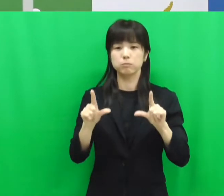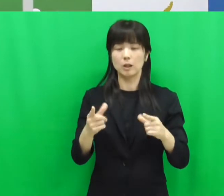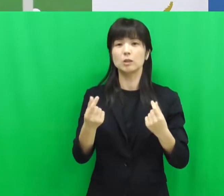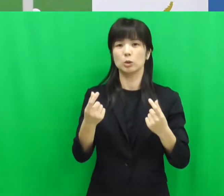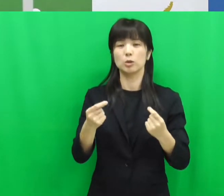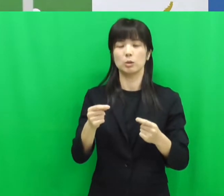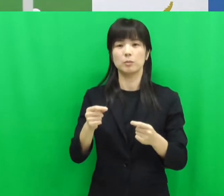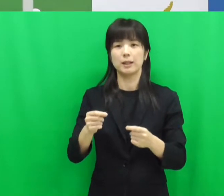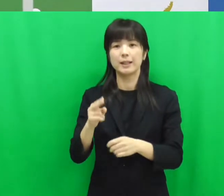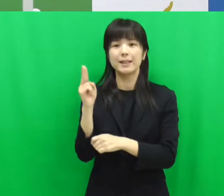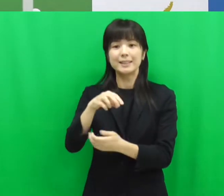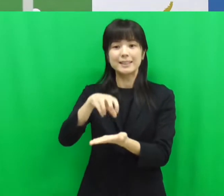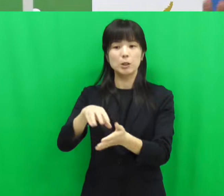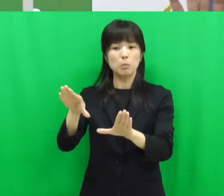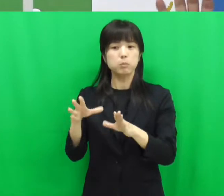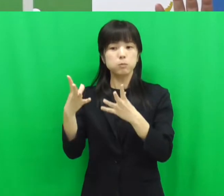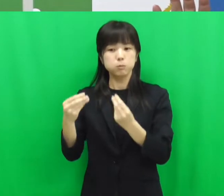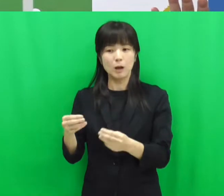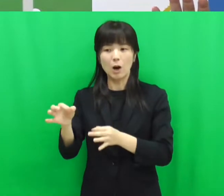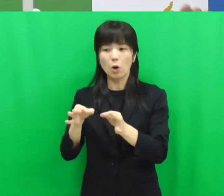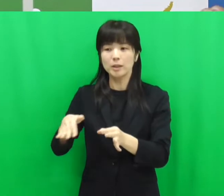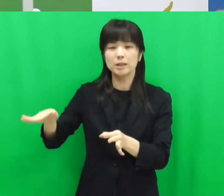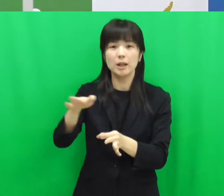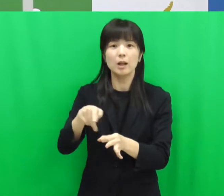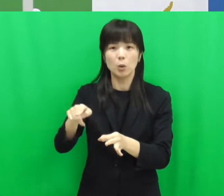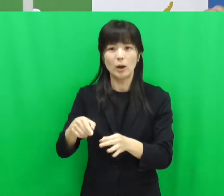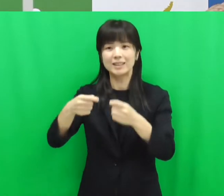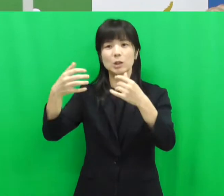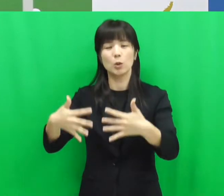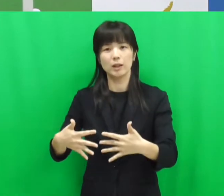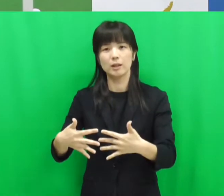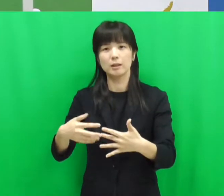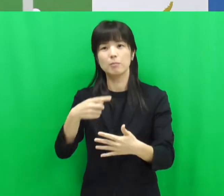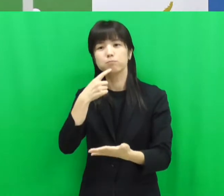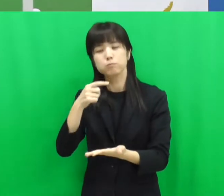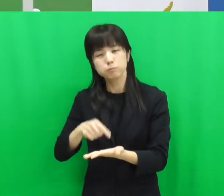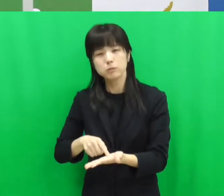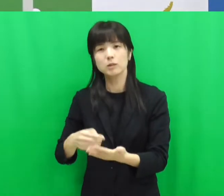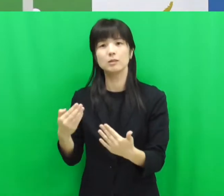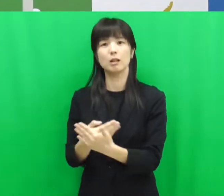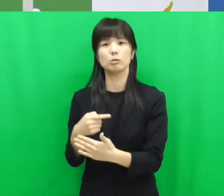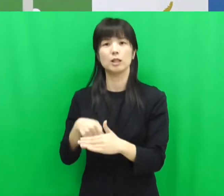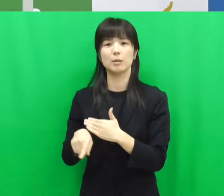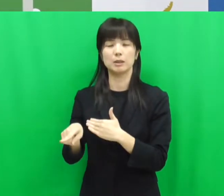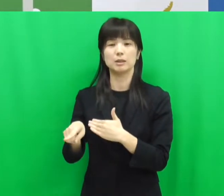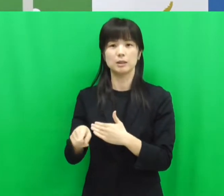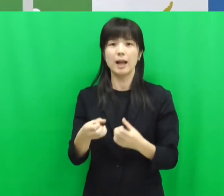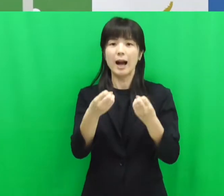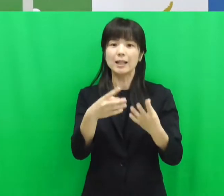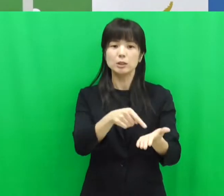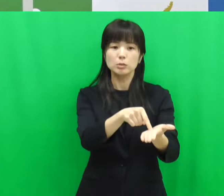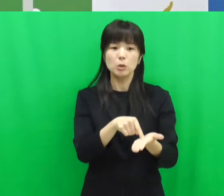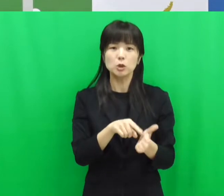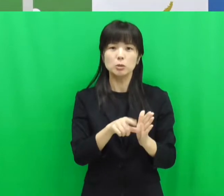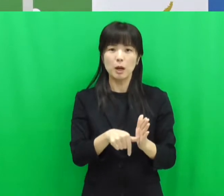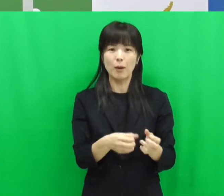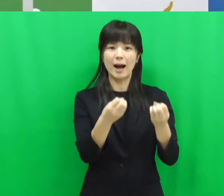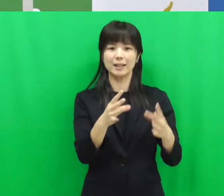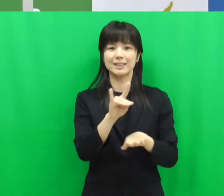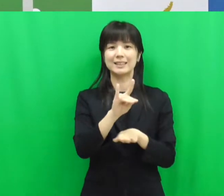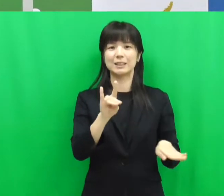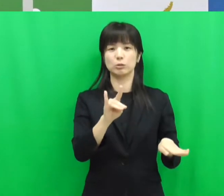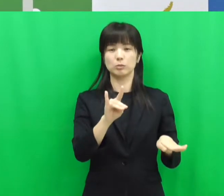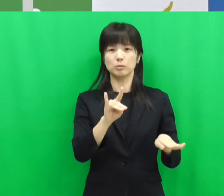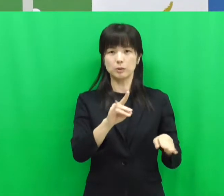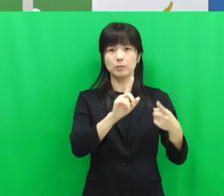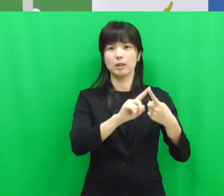緩まるということですね。で、新たに申し込む方はこの基準を適用しています。 ちょっとこの全体